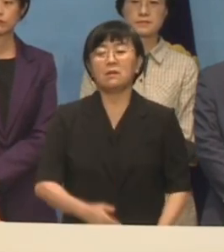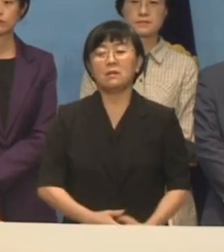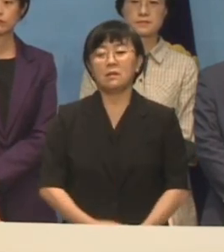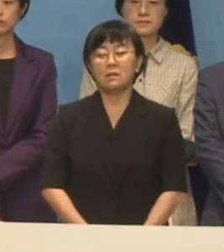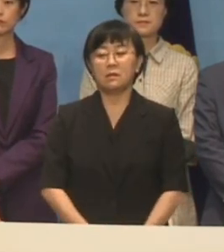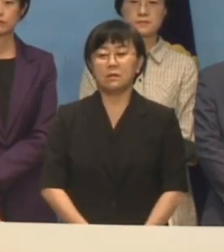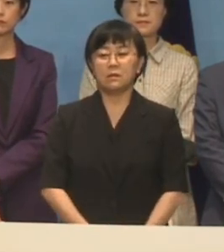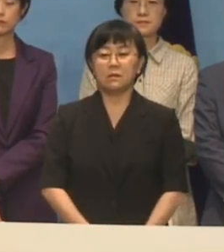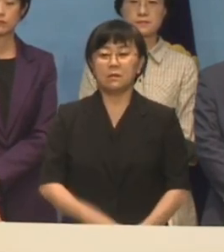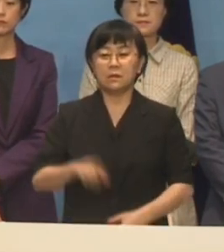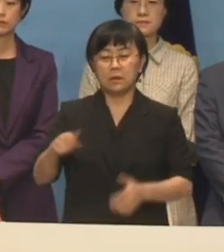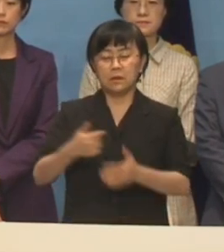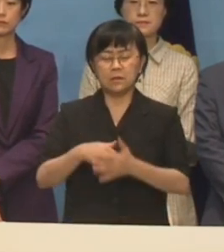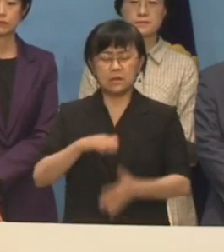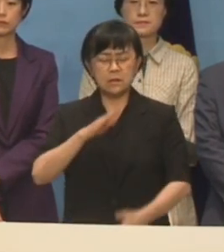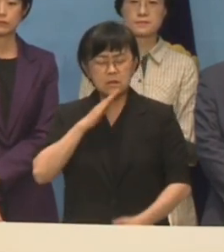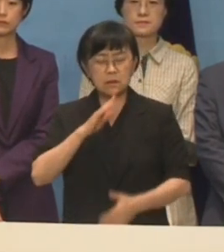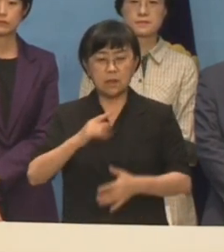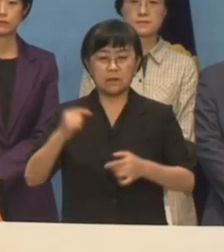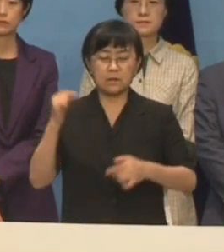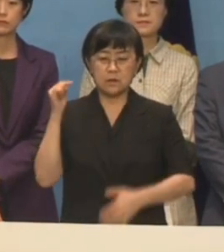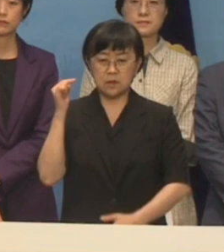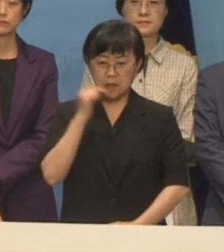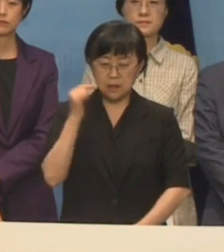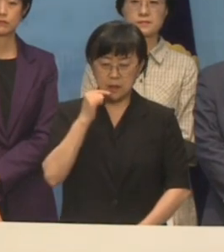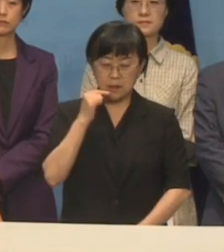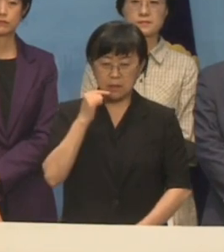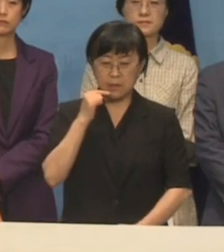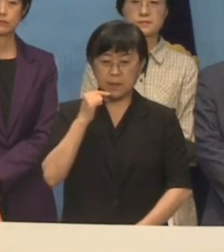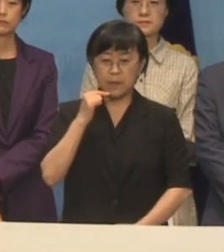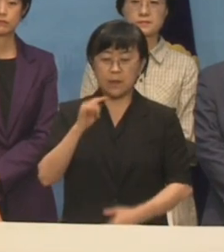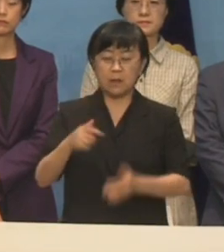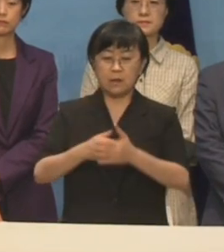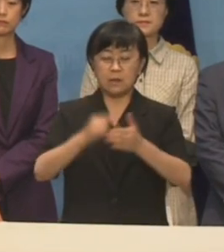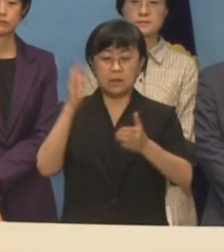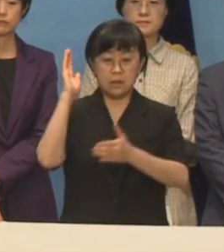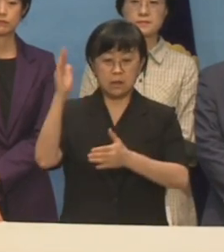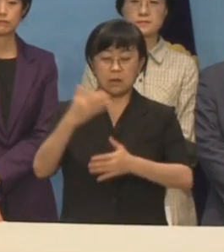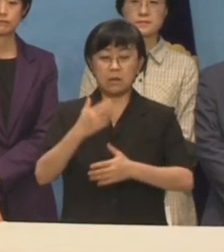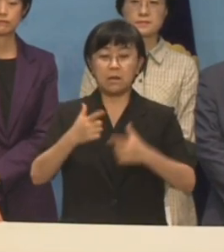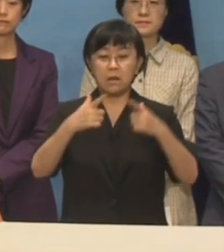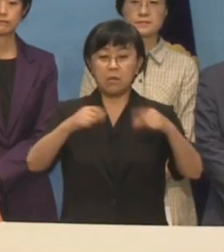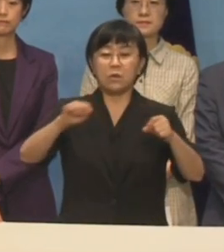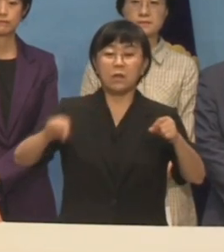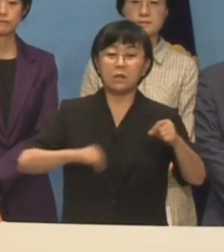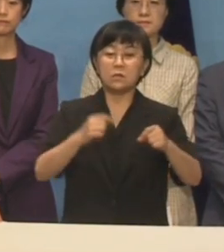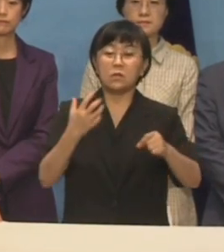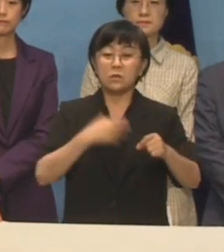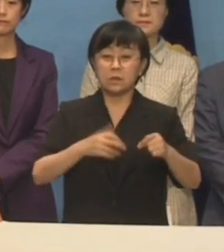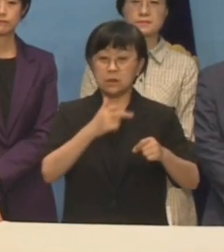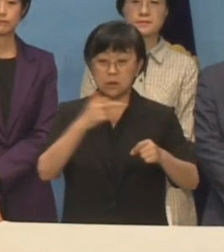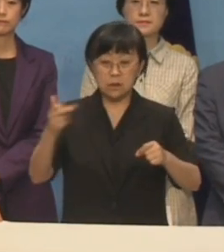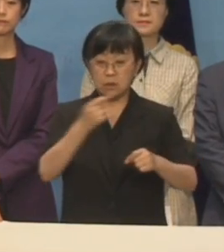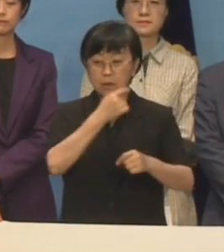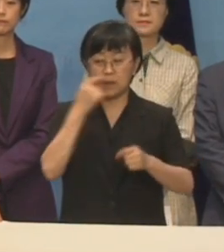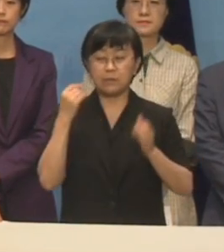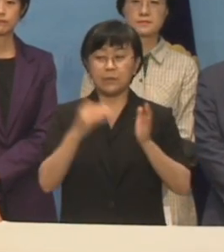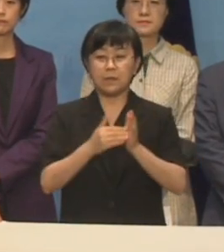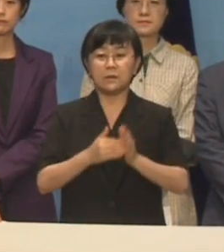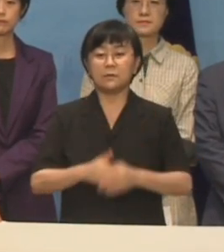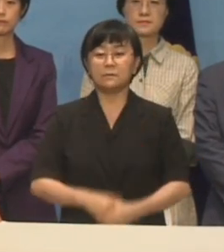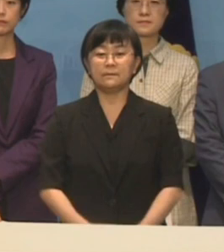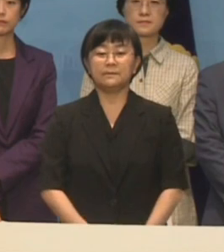그러니까 그런 끔찍한 얘기까지 들을 정도로 일본 내에서도 우려가 크다라는 걸 저는 확인하게